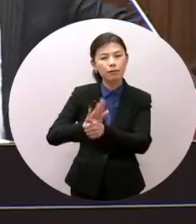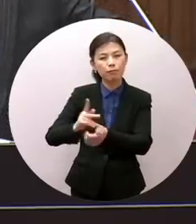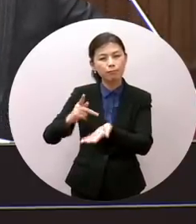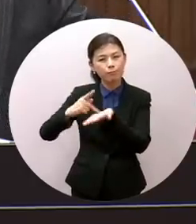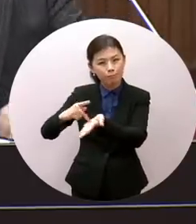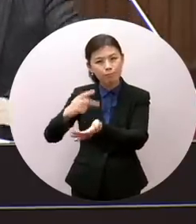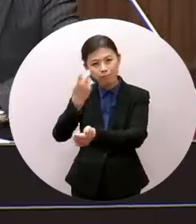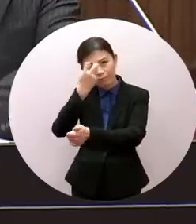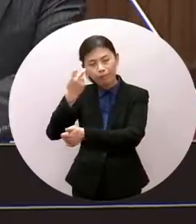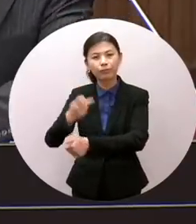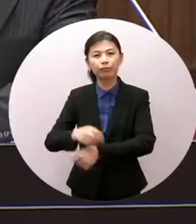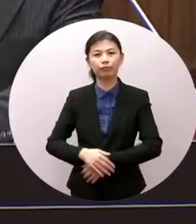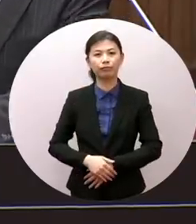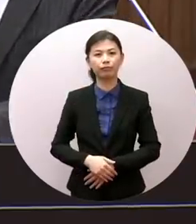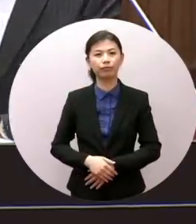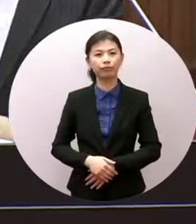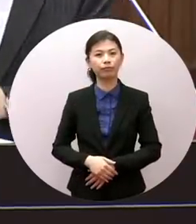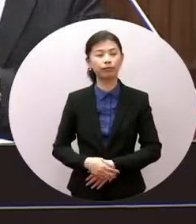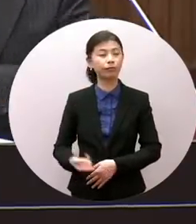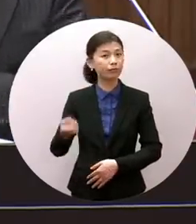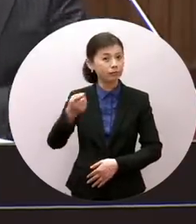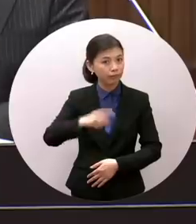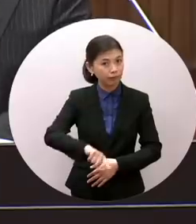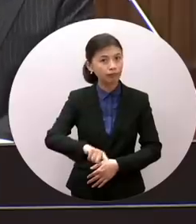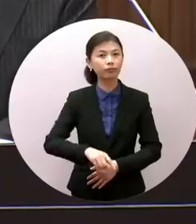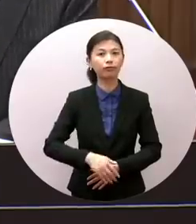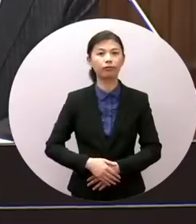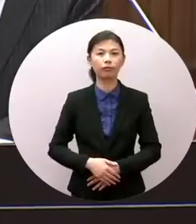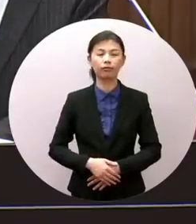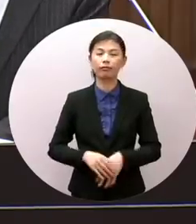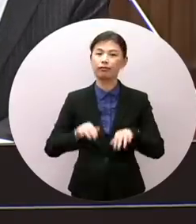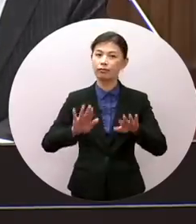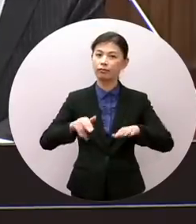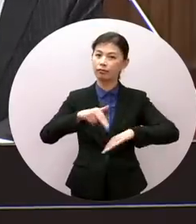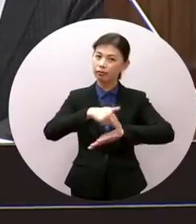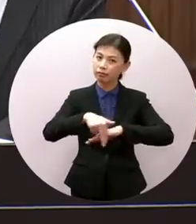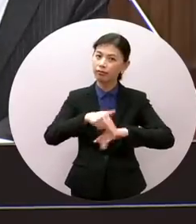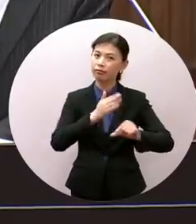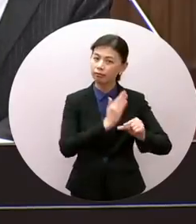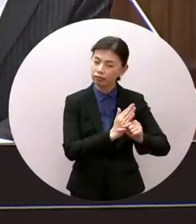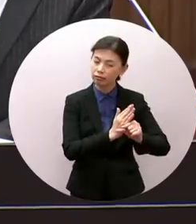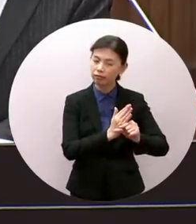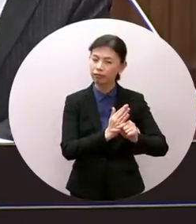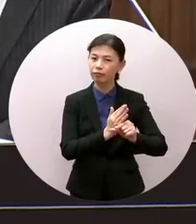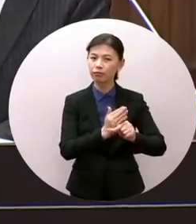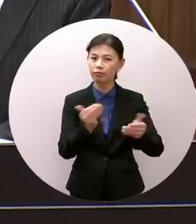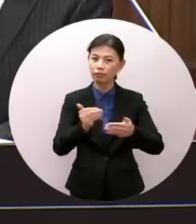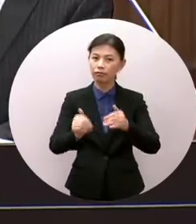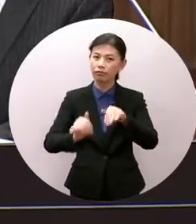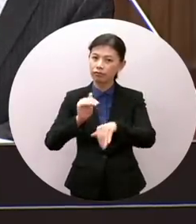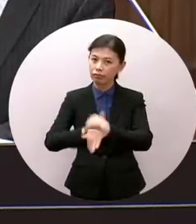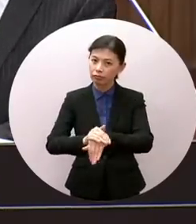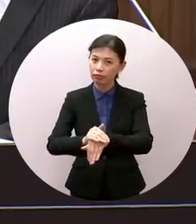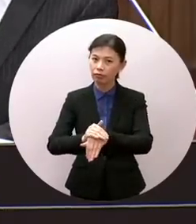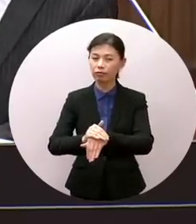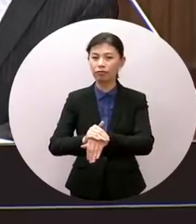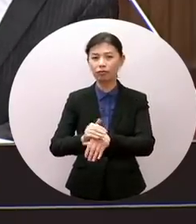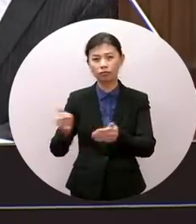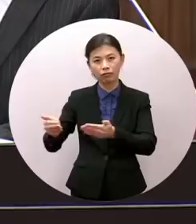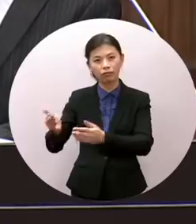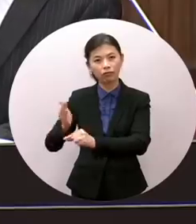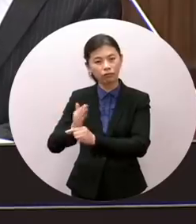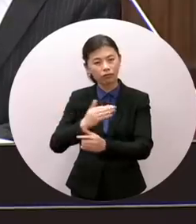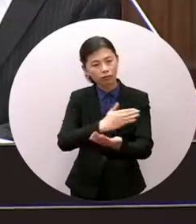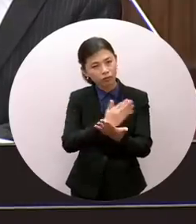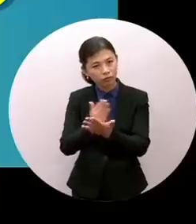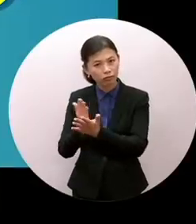一页。院长，现在看到包括规划中、包括完成的、包括已经兴建、包括兴建中的，